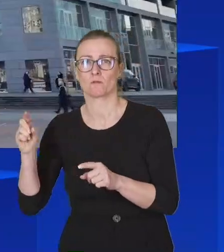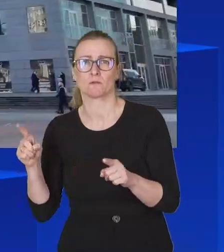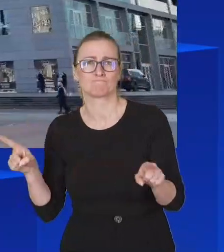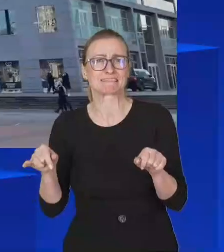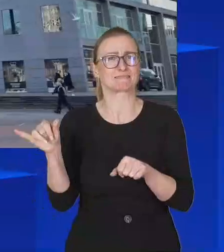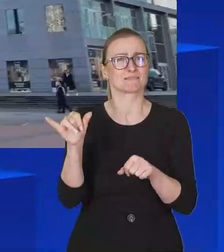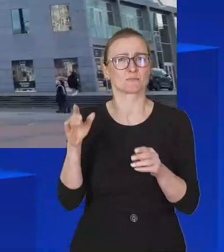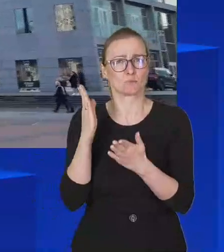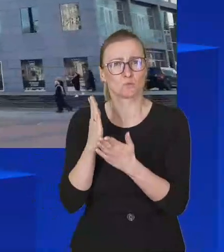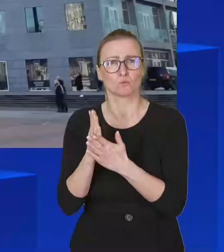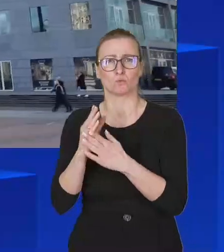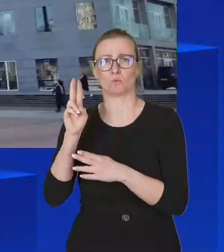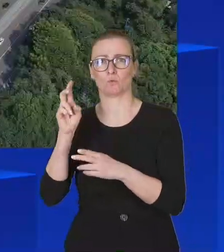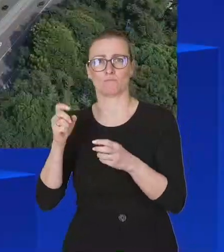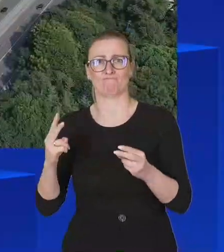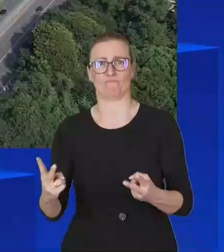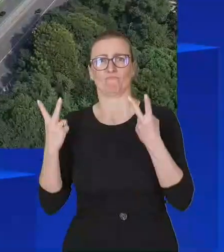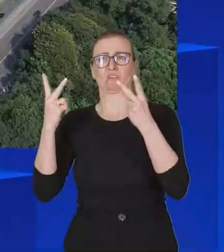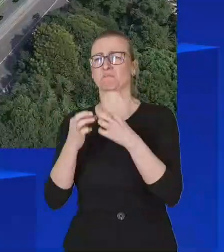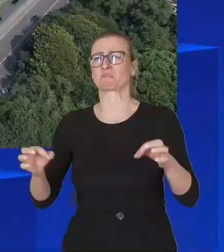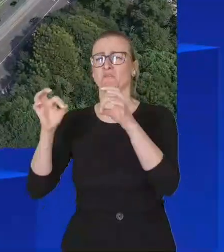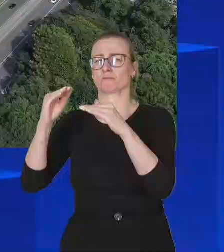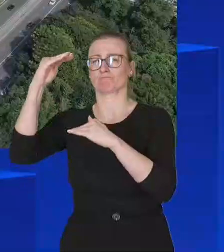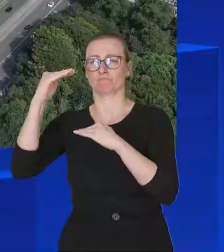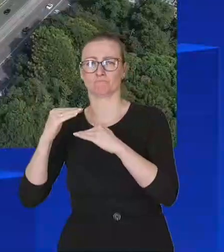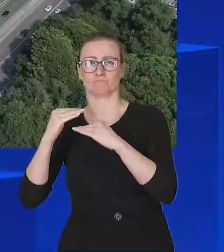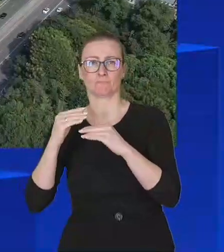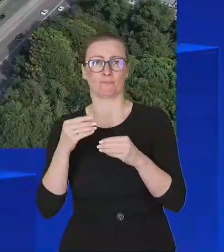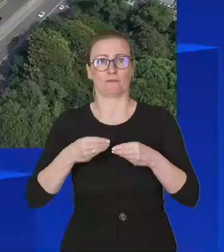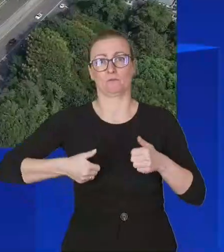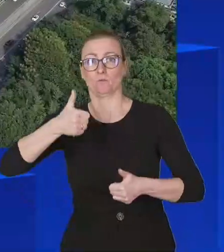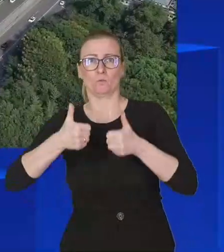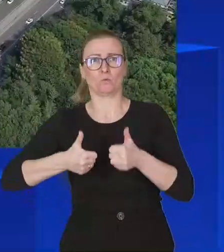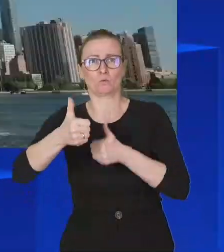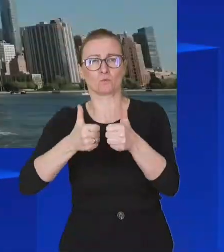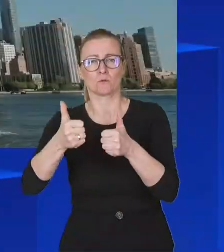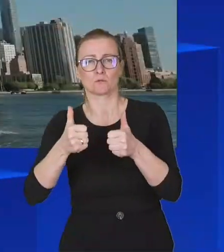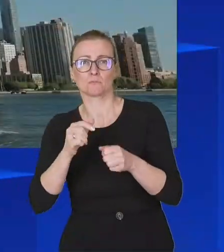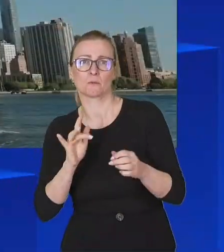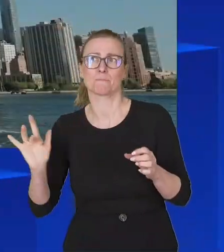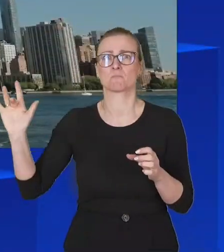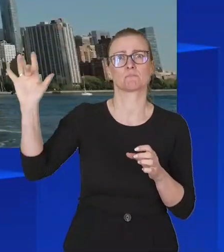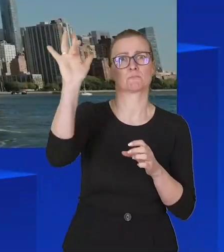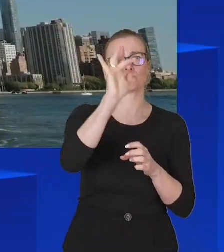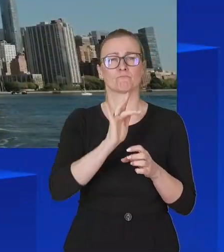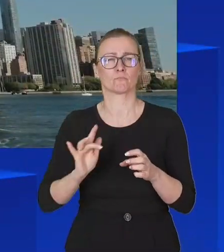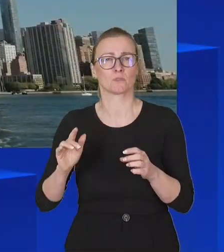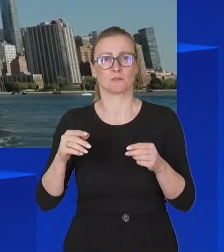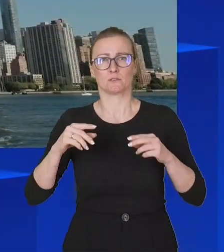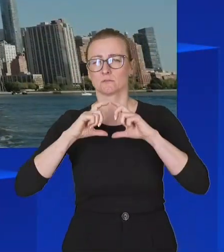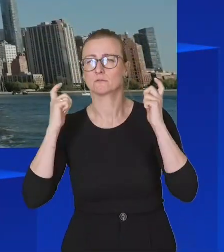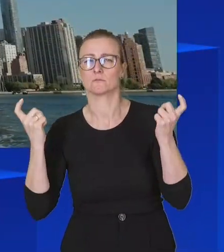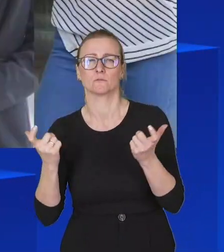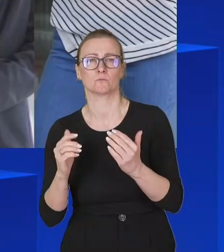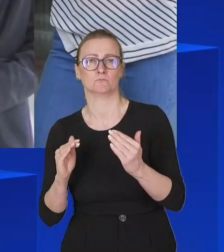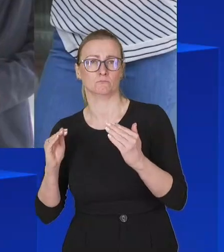Europejskiej na arenie międzynarodowej oraz rosnąca konkurencja ze strony państw z innych regionów świata. W obliczu stale rosnących wpływów